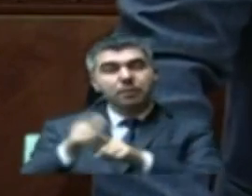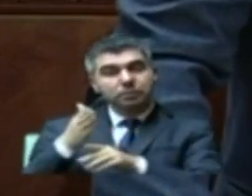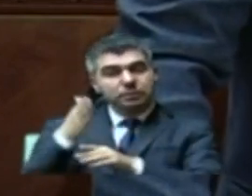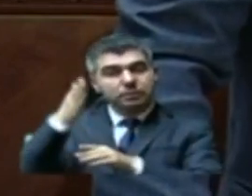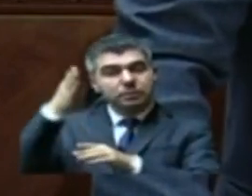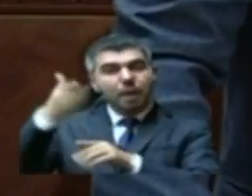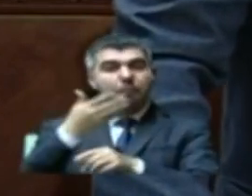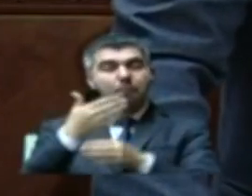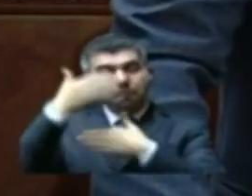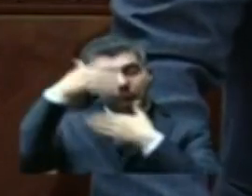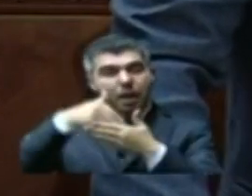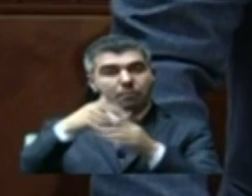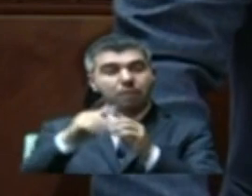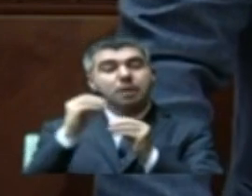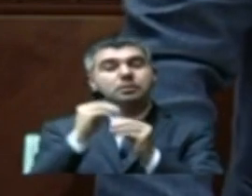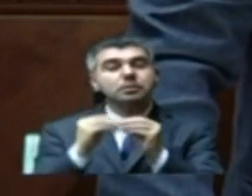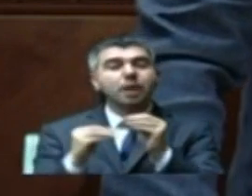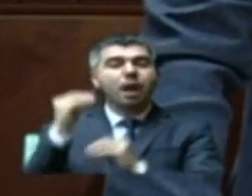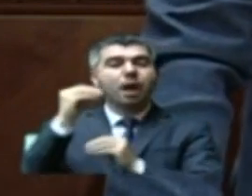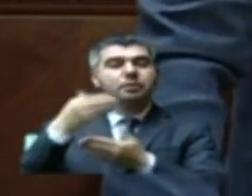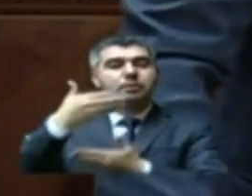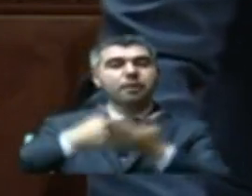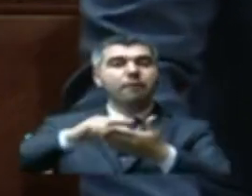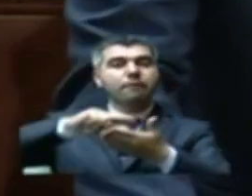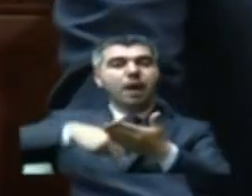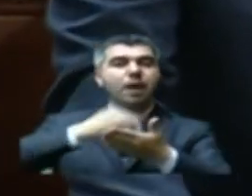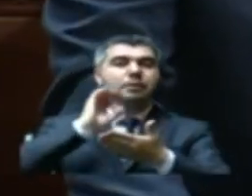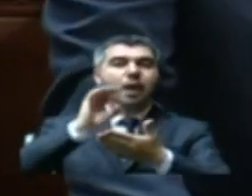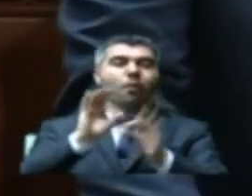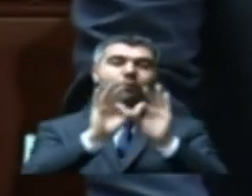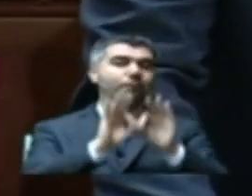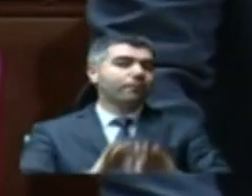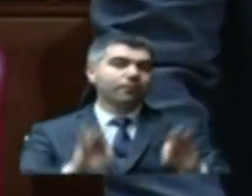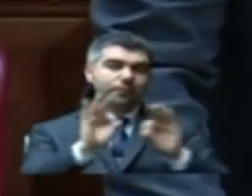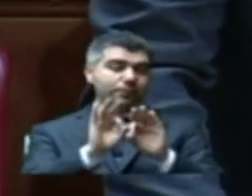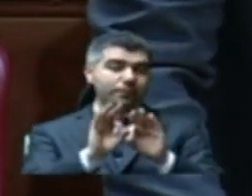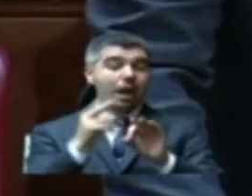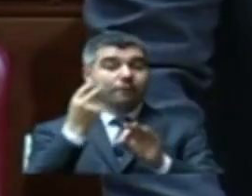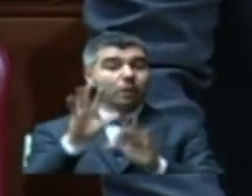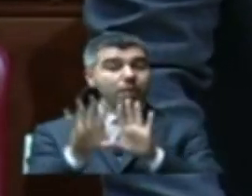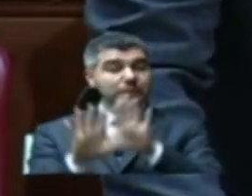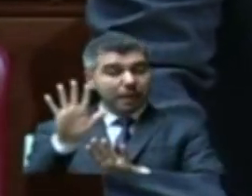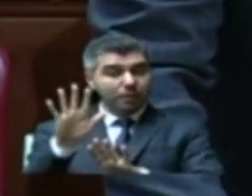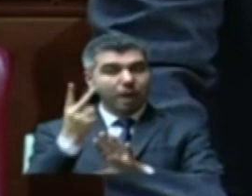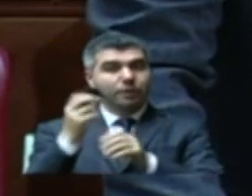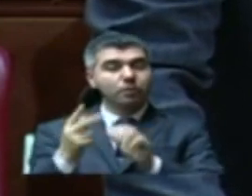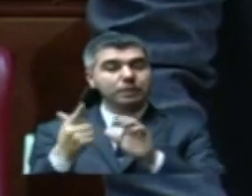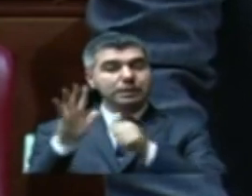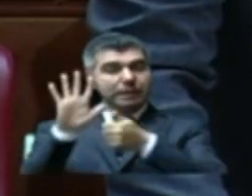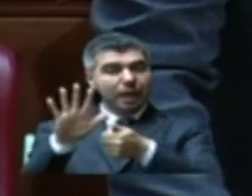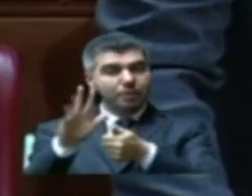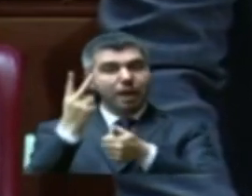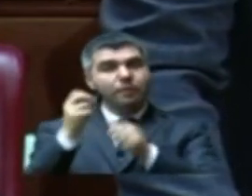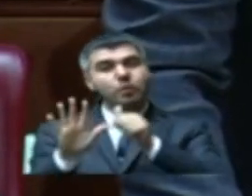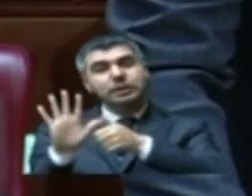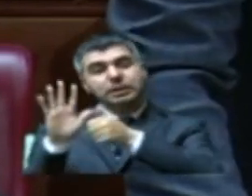التوقعات ديال الاتفاقية المشتركة واللجان التقنية التي تشتغل، بحيث أننا في 2015 و 2016 ثم 2017 درنا